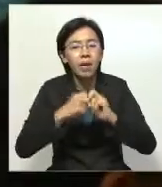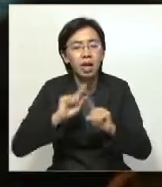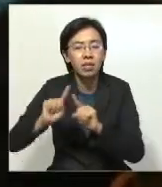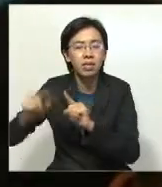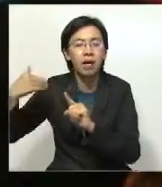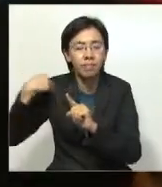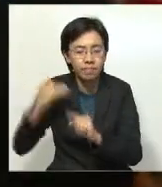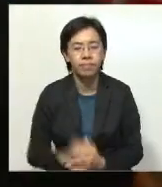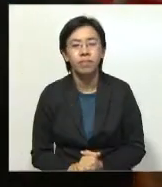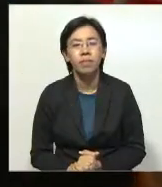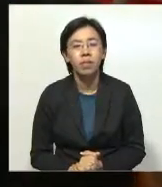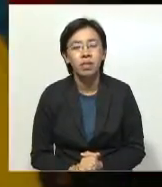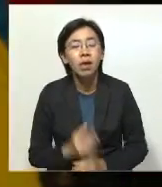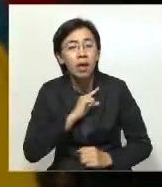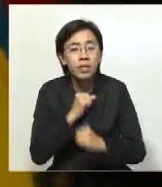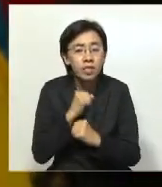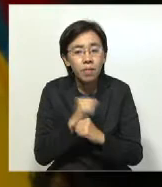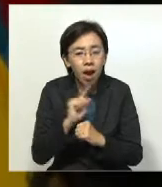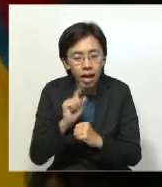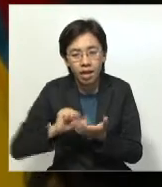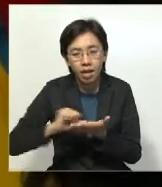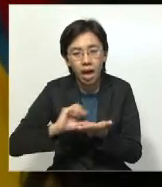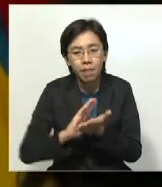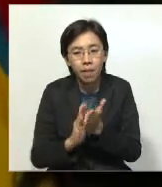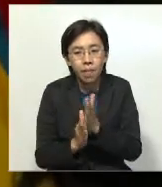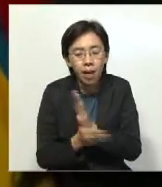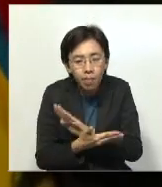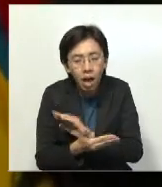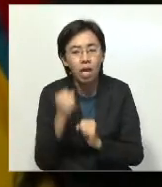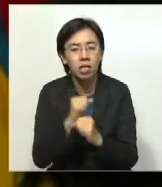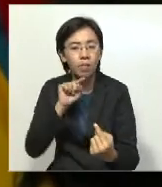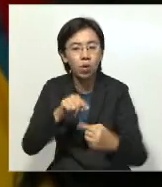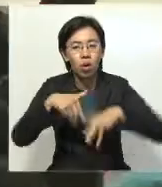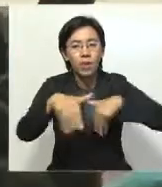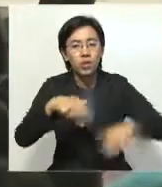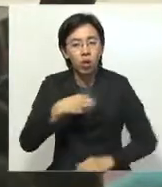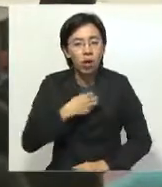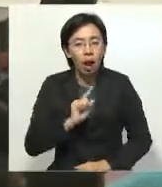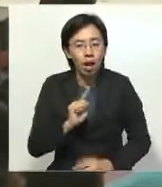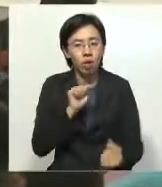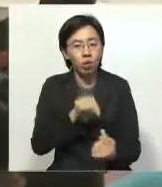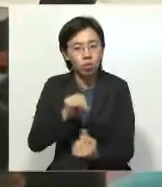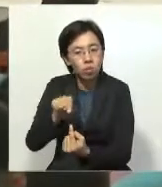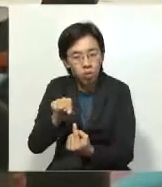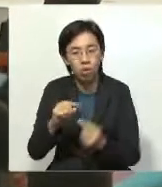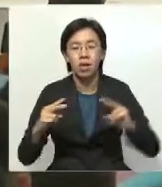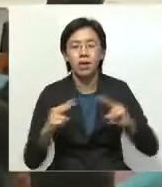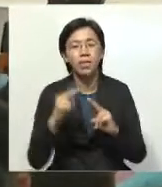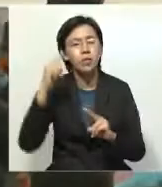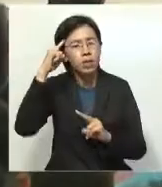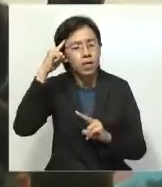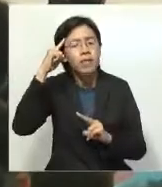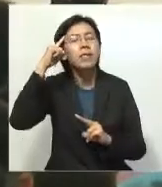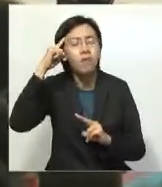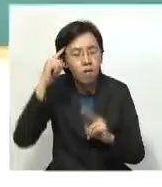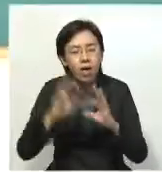วางแนวทางการปฏิบัติที่ปรับเปลี่ยนไปตามแนวทางความต้องการของประชาชนทุกกระทรวงให้ความสำคัญกับกลุ่มจังหวัดภา